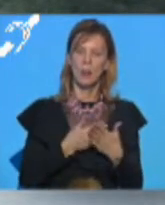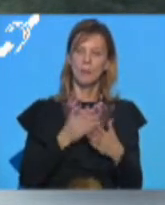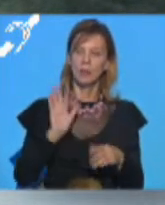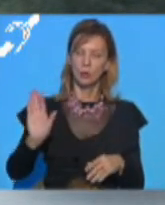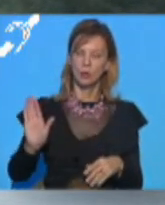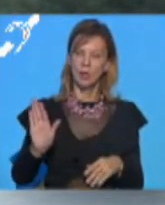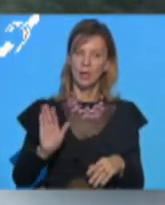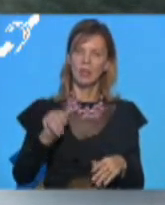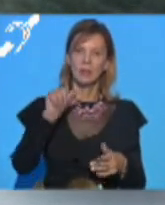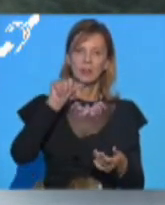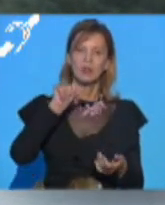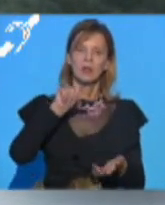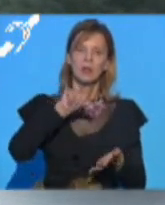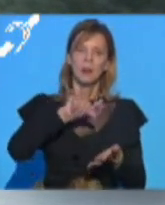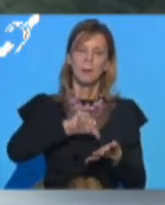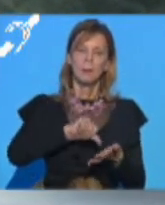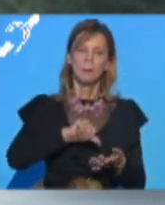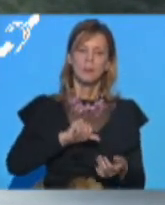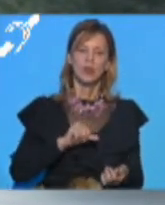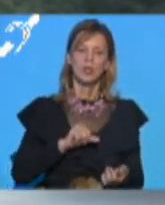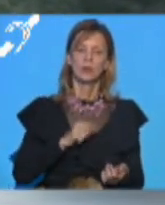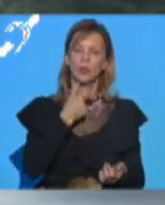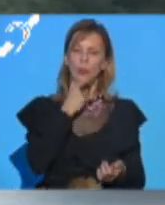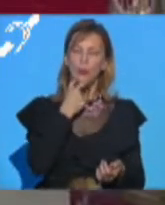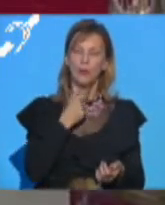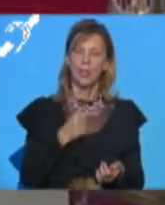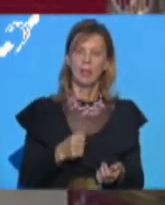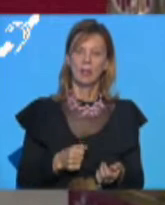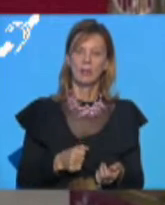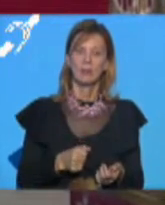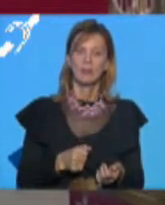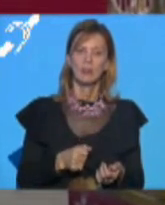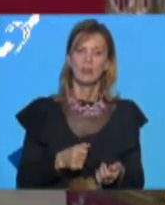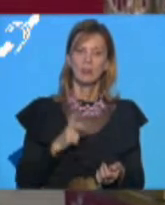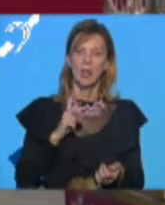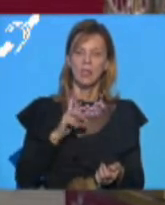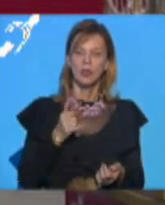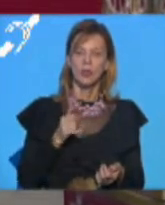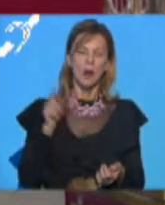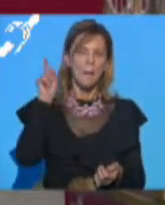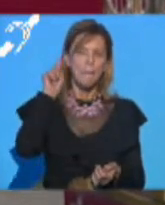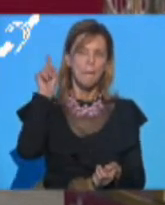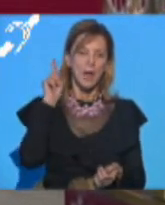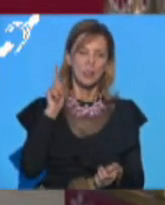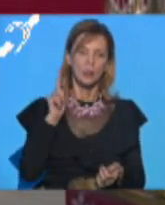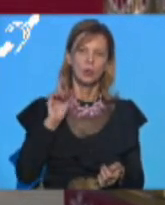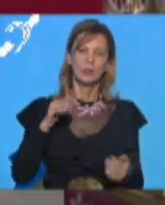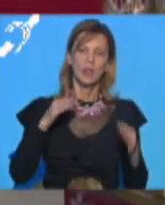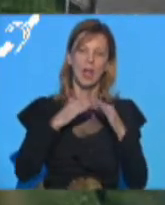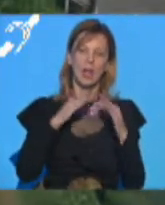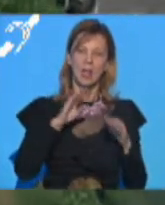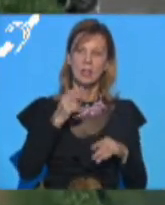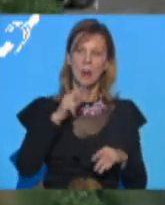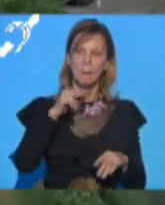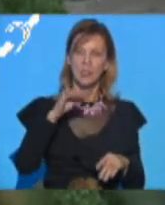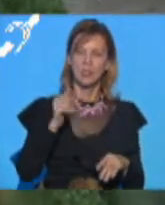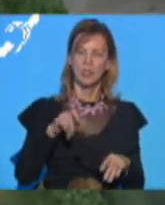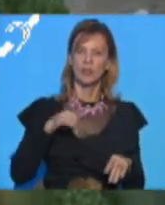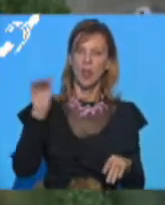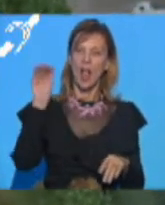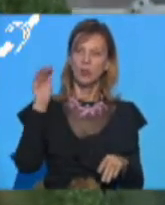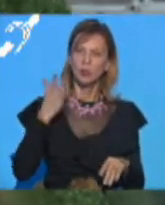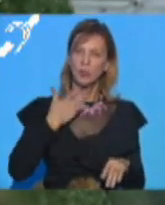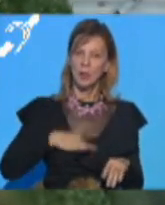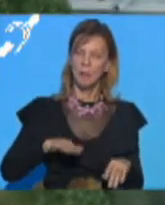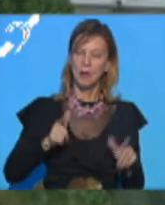ei, atât în piața Mihai Viteazu, cât și în centrul vechi, în piața William Shakespeare, dar și în părculețul de la Casa Băniei. Și adulții sunt încântați